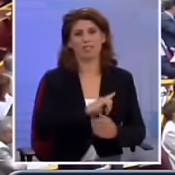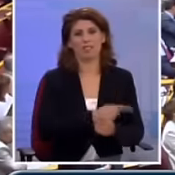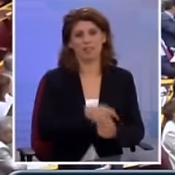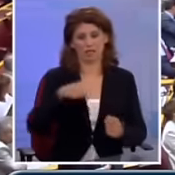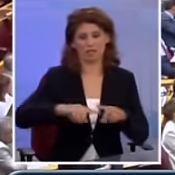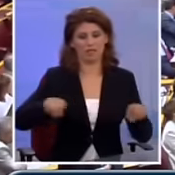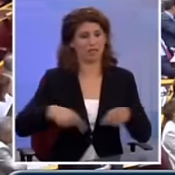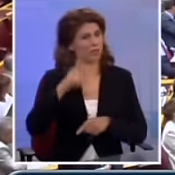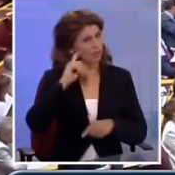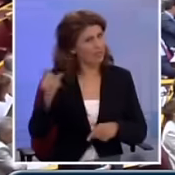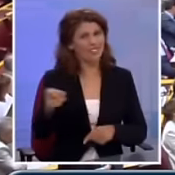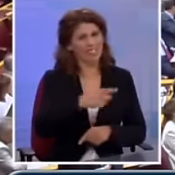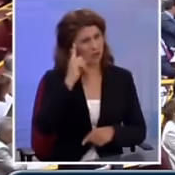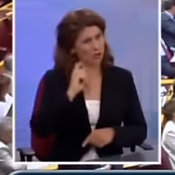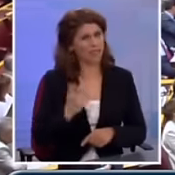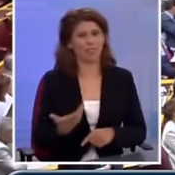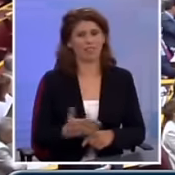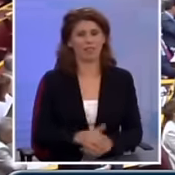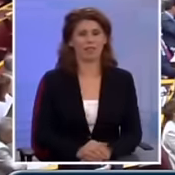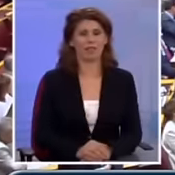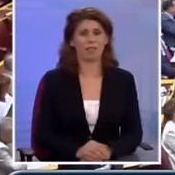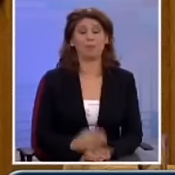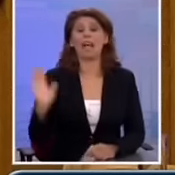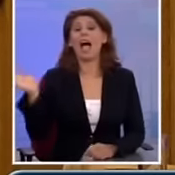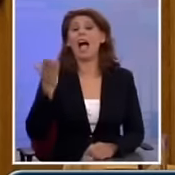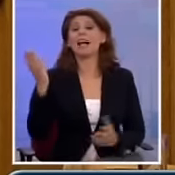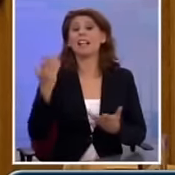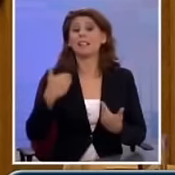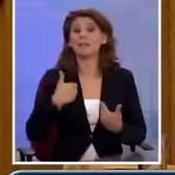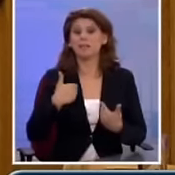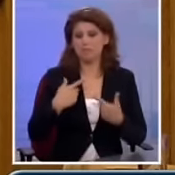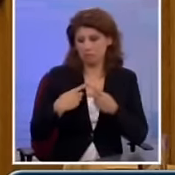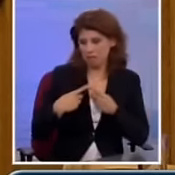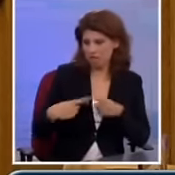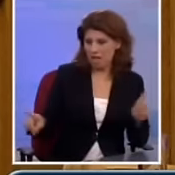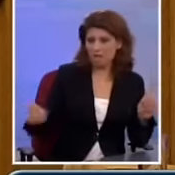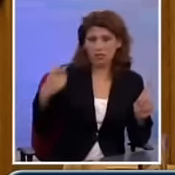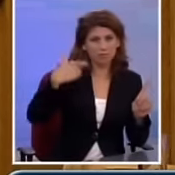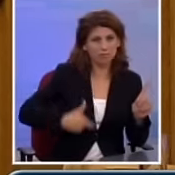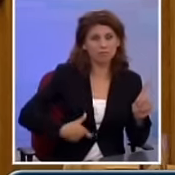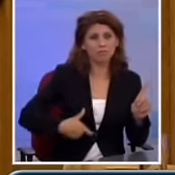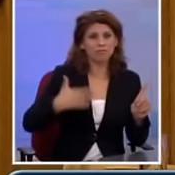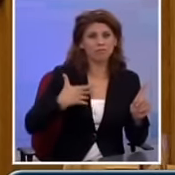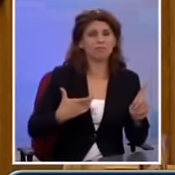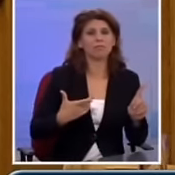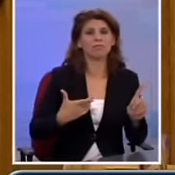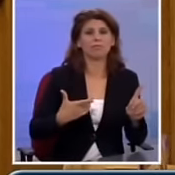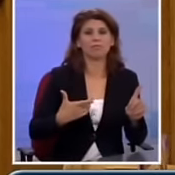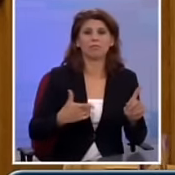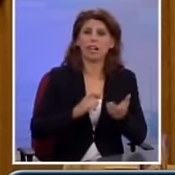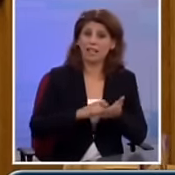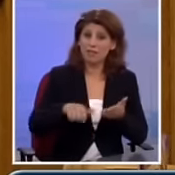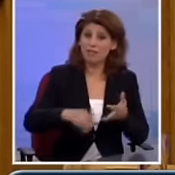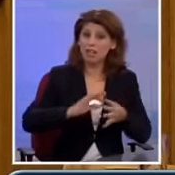Το γνωρίζετε κι εσείς. Εάν κάτι εμάς μας διαφοροποιεί και μας διακρίνει και το καταγράφει σήμερα η